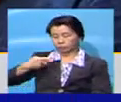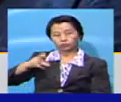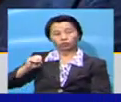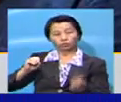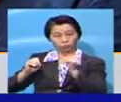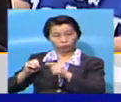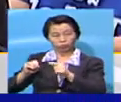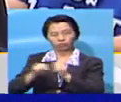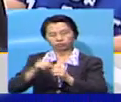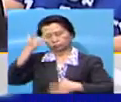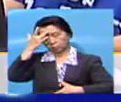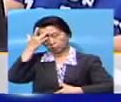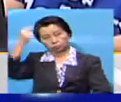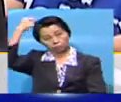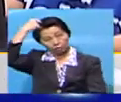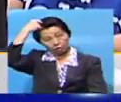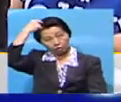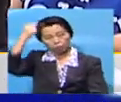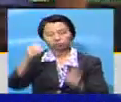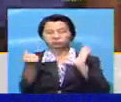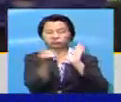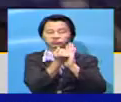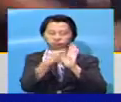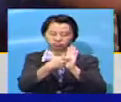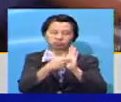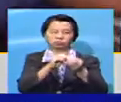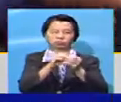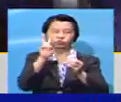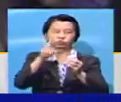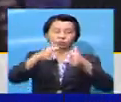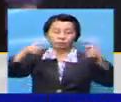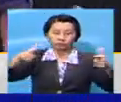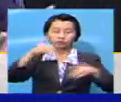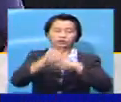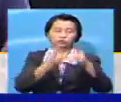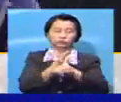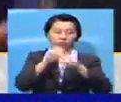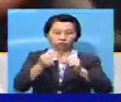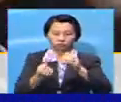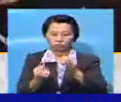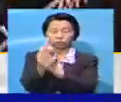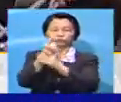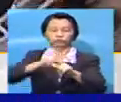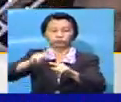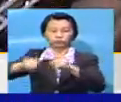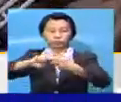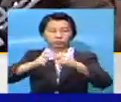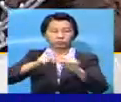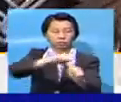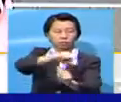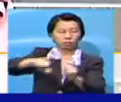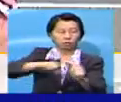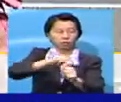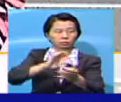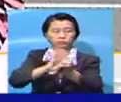Who penyakit mental disenaraikan sebagai penyakit kedua terbesar di dunia yang boleh menimbulkan pelbagai konflik sosial dan